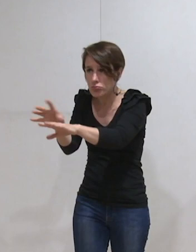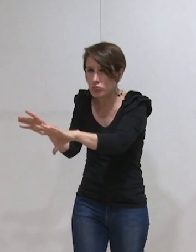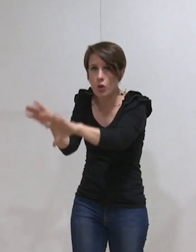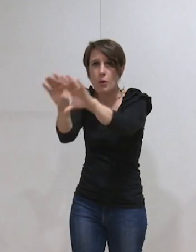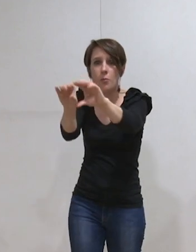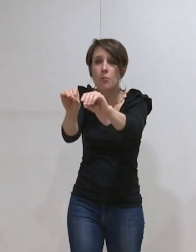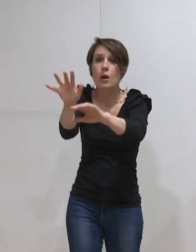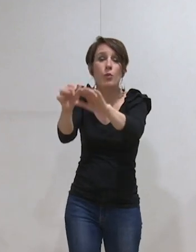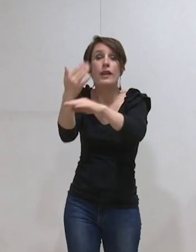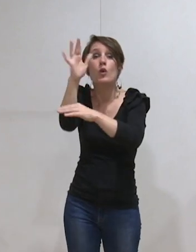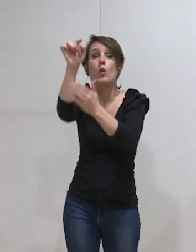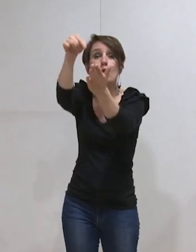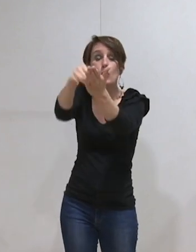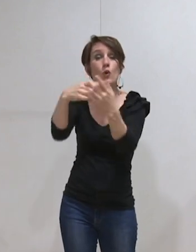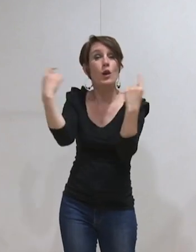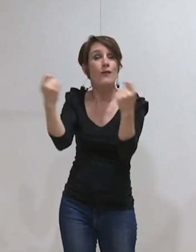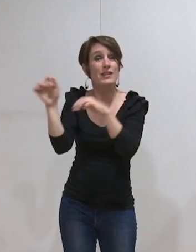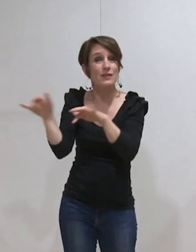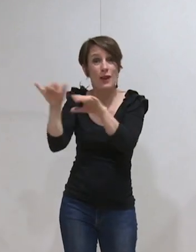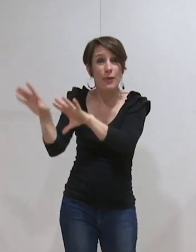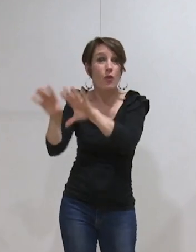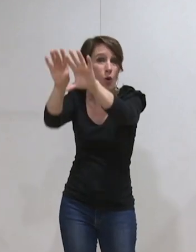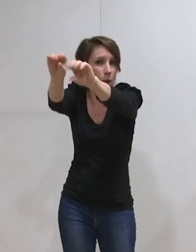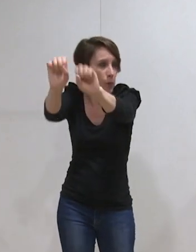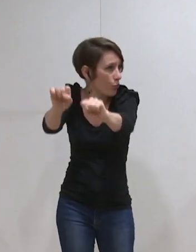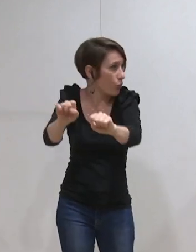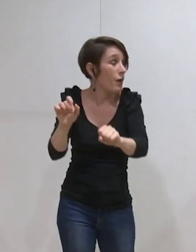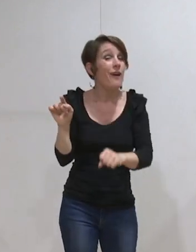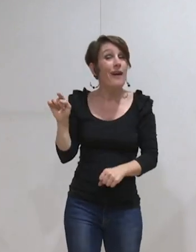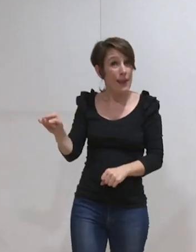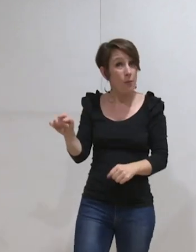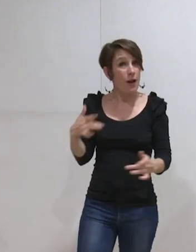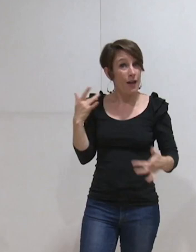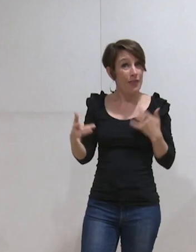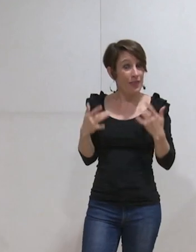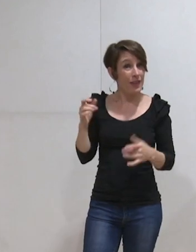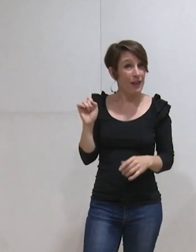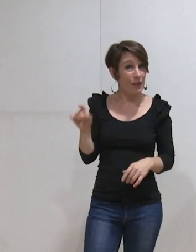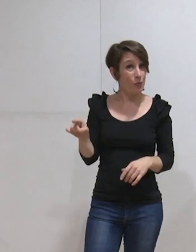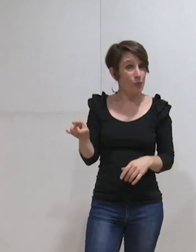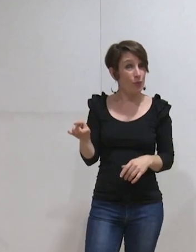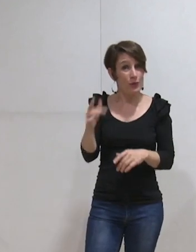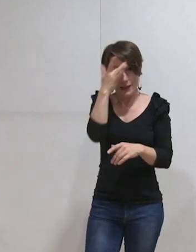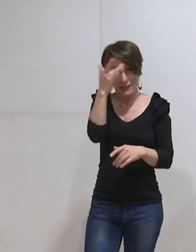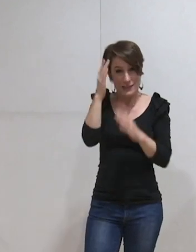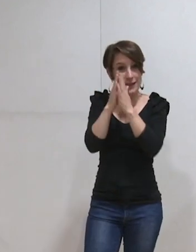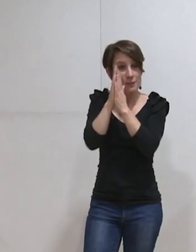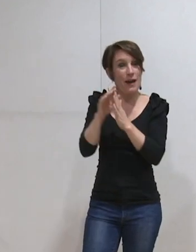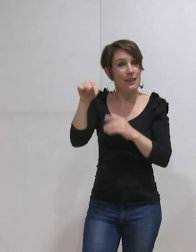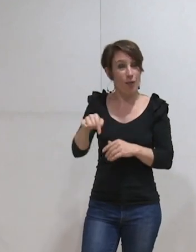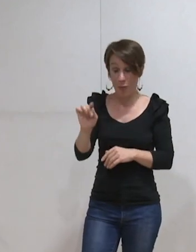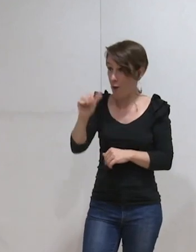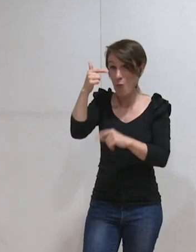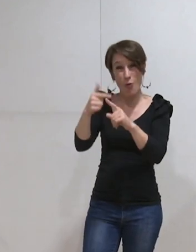festival de piano qu'il a créé ici moi j'ai rencontré là-bas au thére de Sainte-Marie d'ambas pour la première fois un garçon qui s'appelle